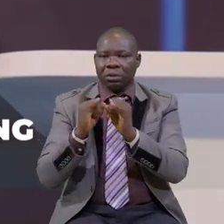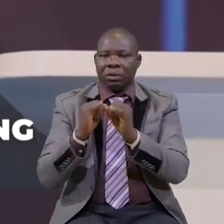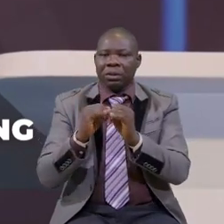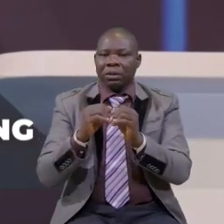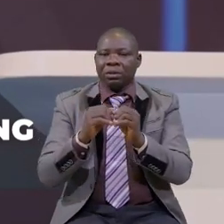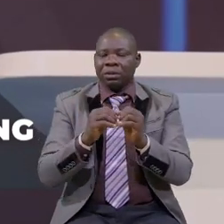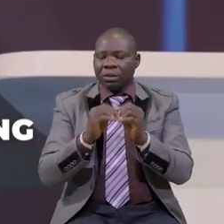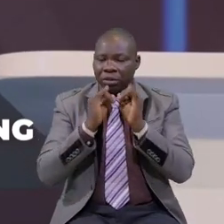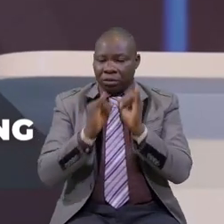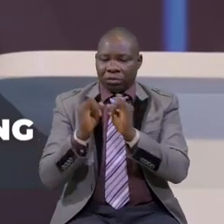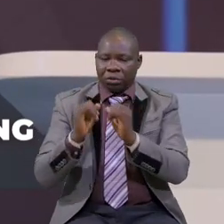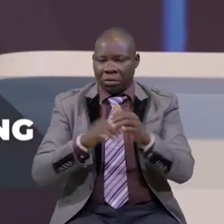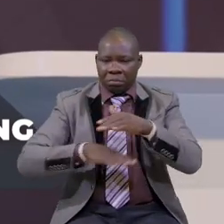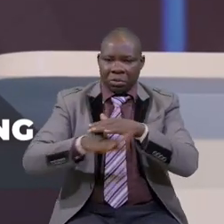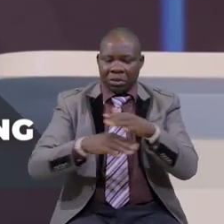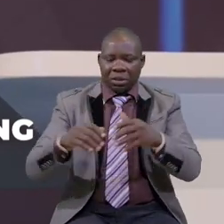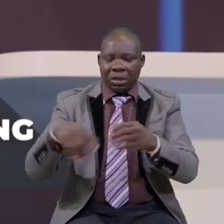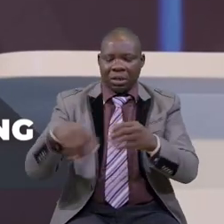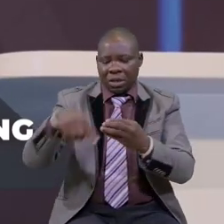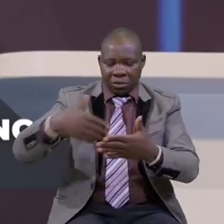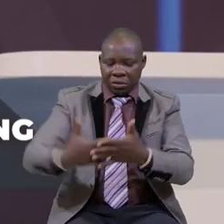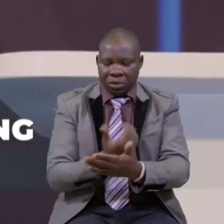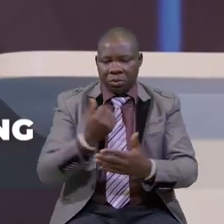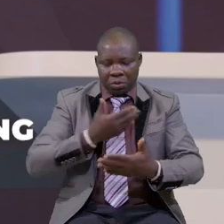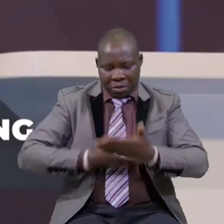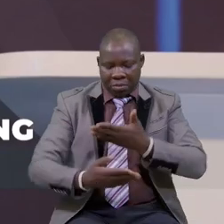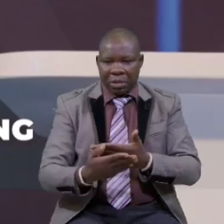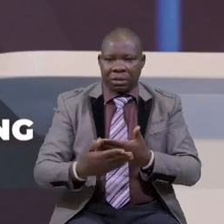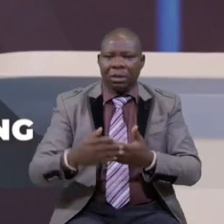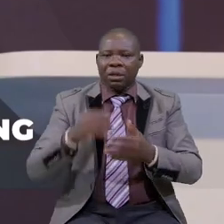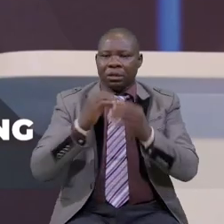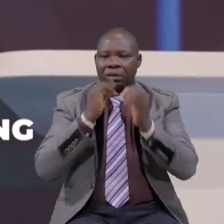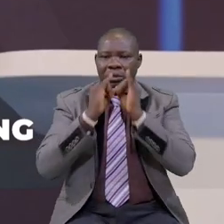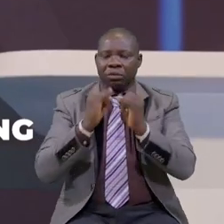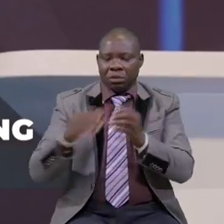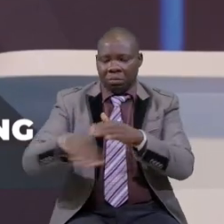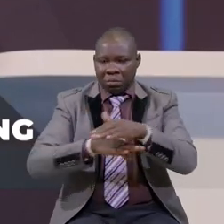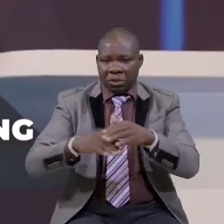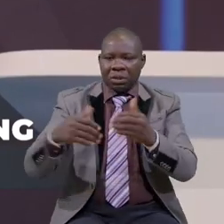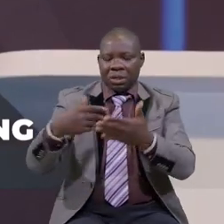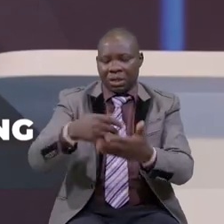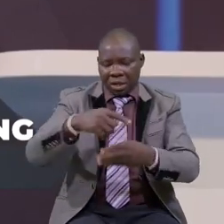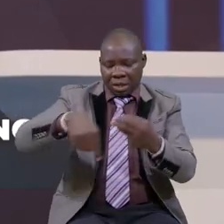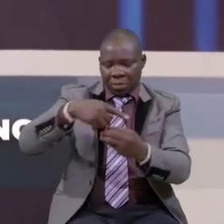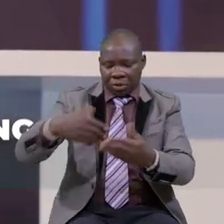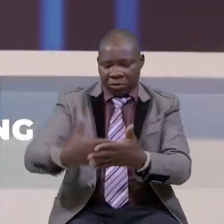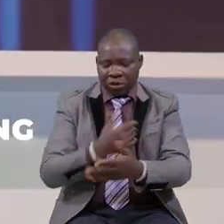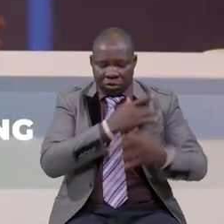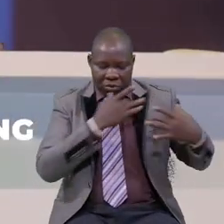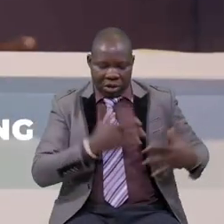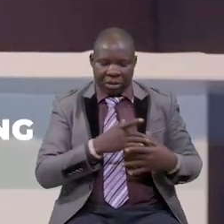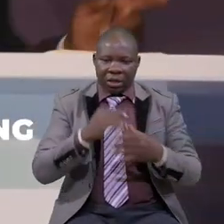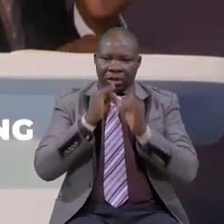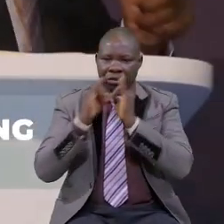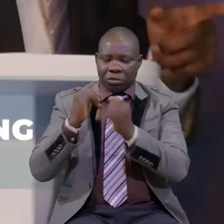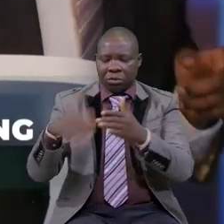l'instruction de base sur la nouvelle naissance, instruction de base sur une nouvelle vie, instruction de base sur la